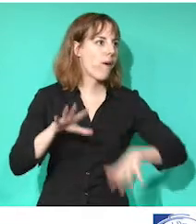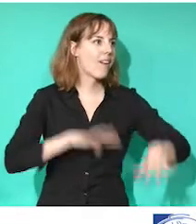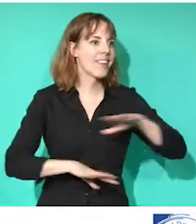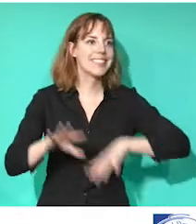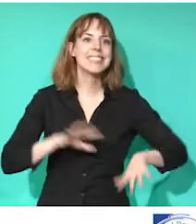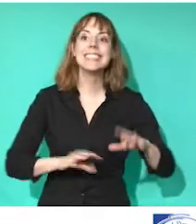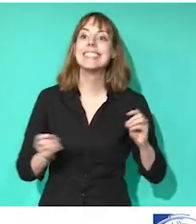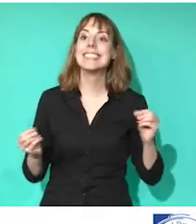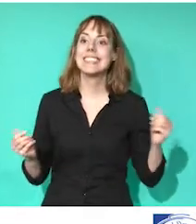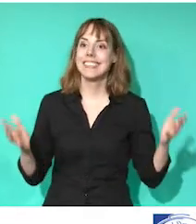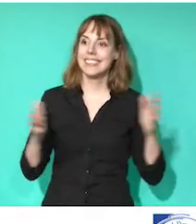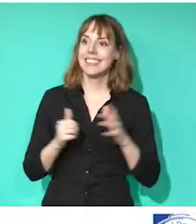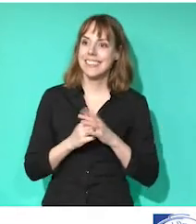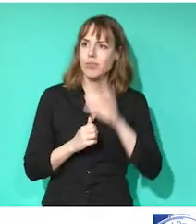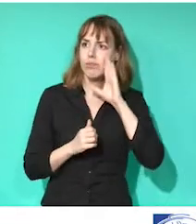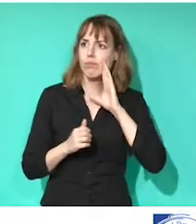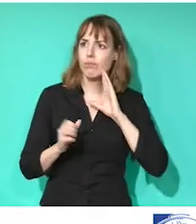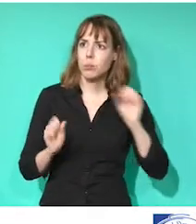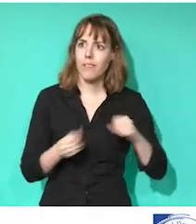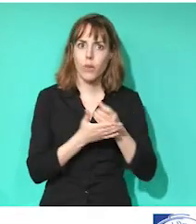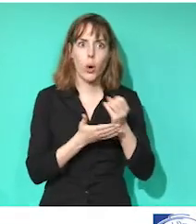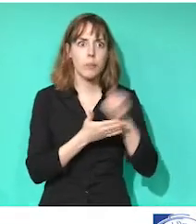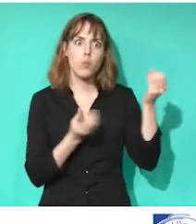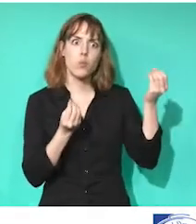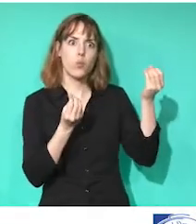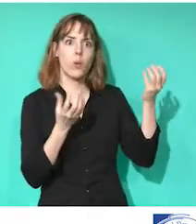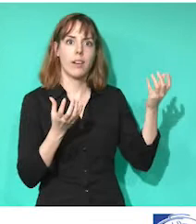que quelqu'un peut me dire à peu près où est Sabine Salmon? Pas du tout.